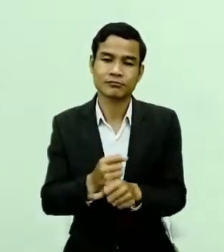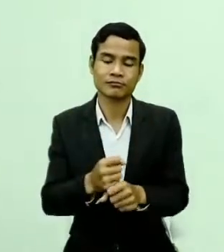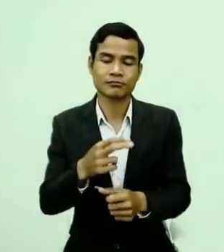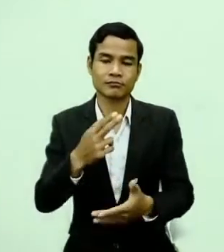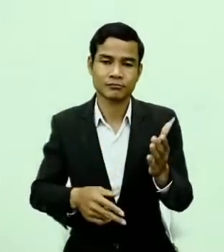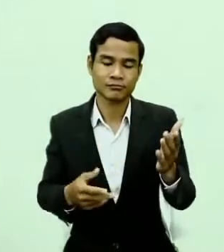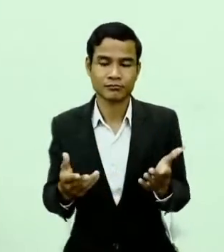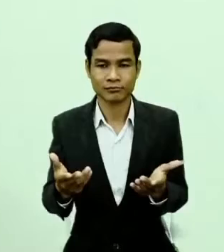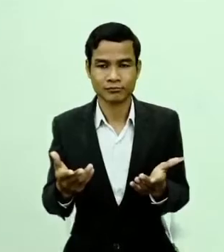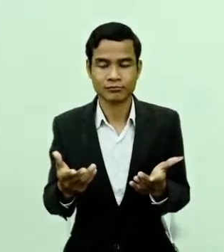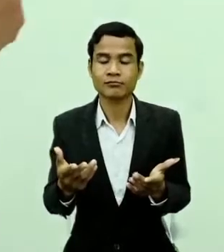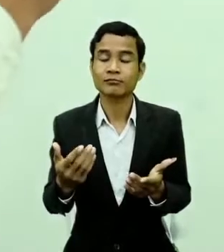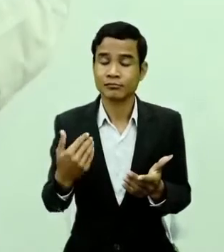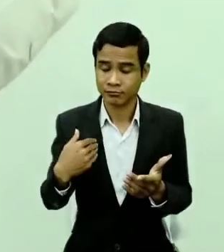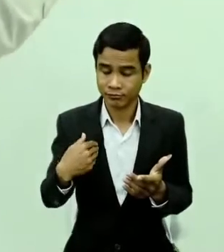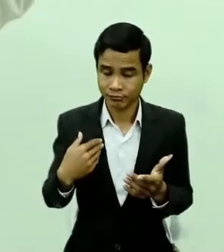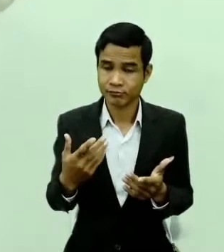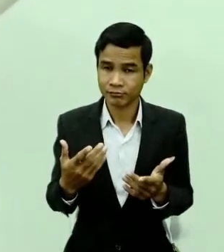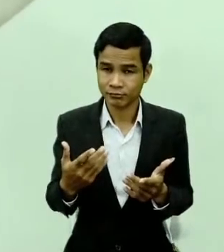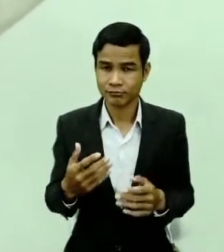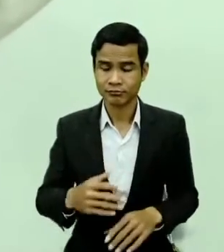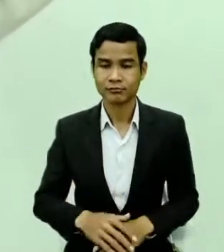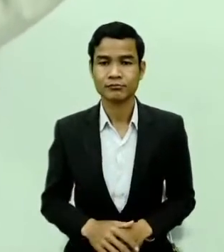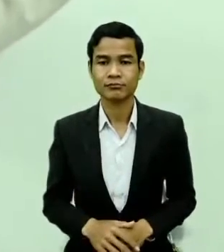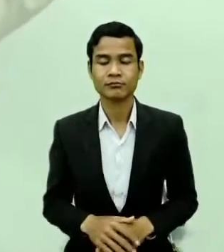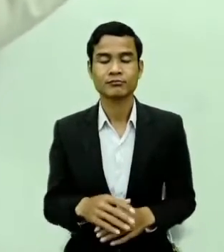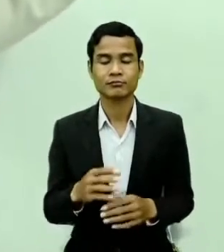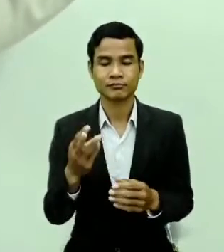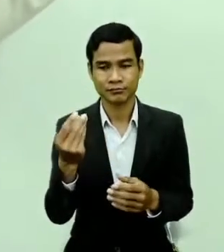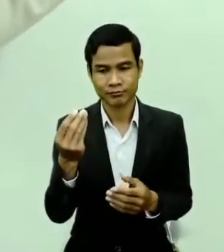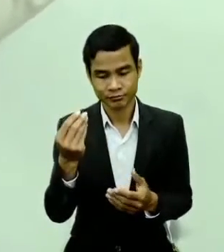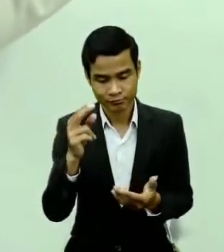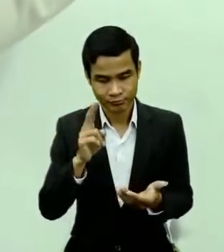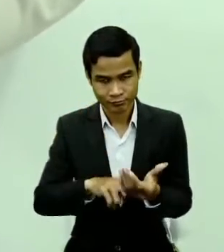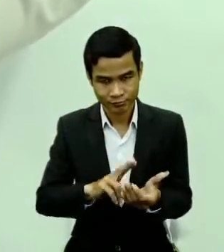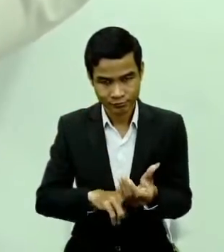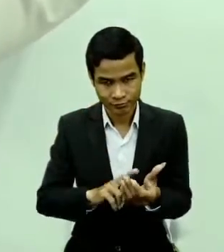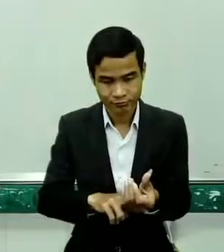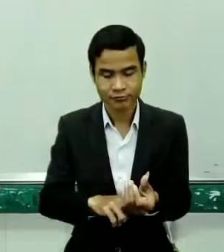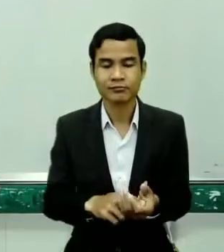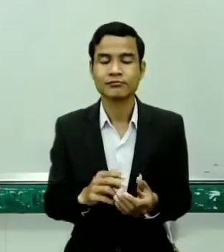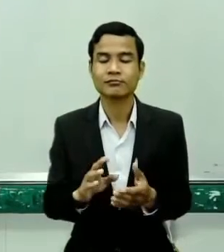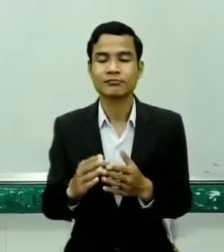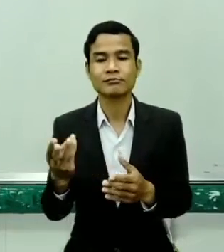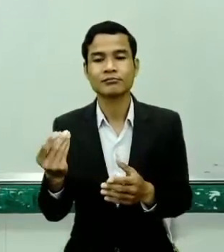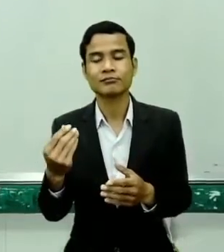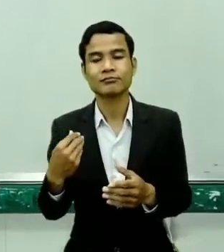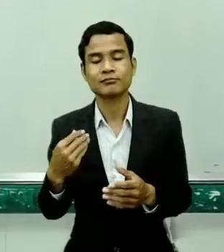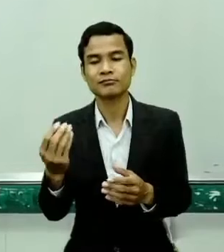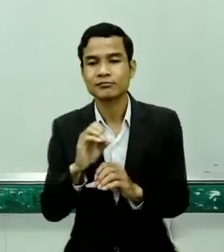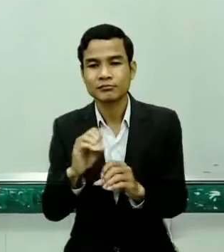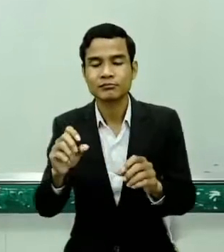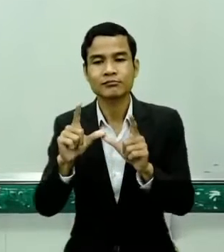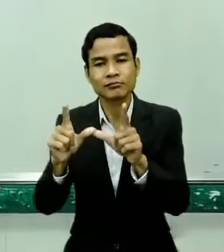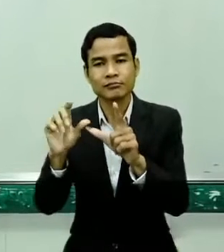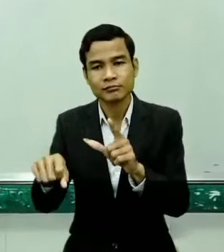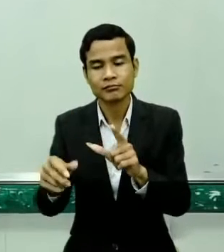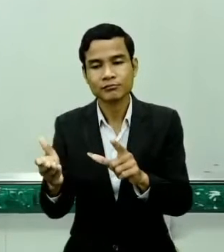nọ miền thời thời sần sầm lôi ăn lôi tập ban đấy con